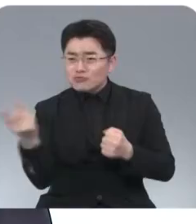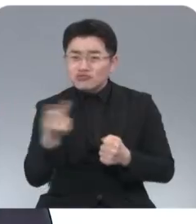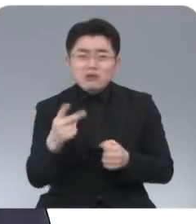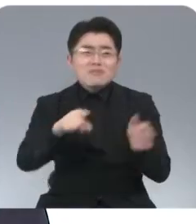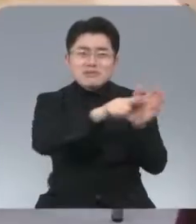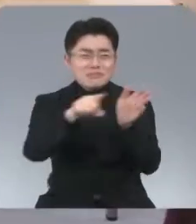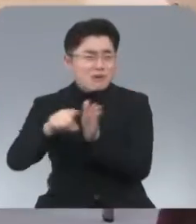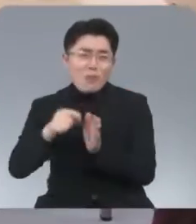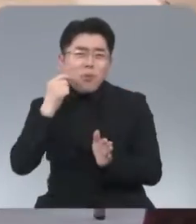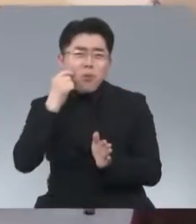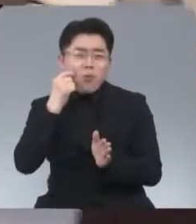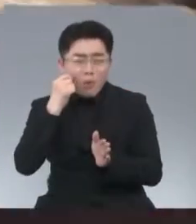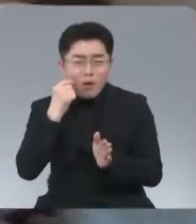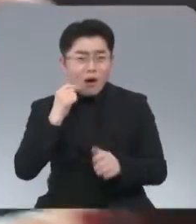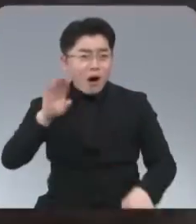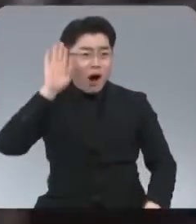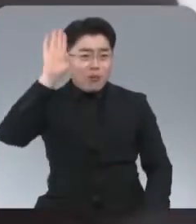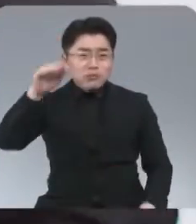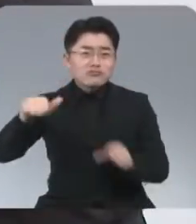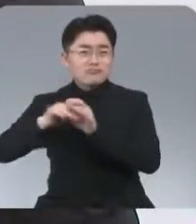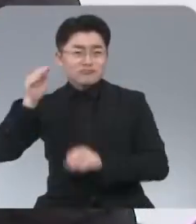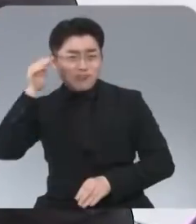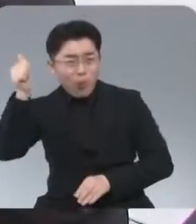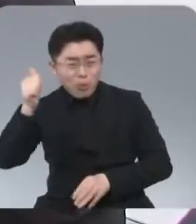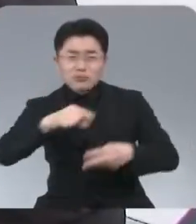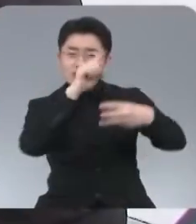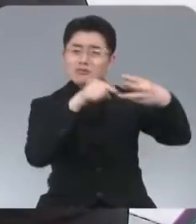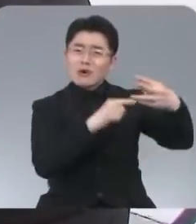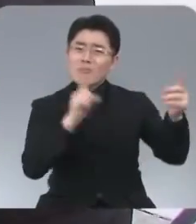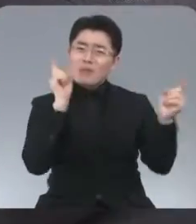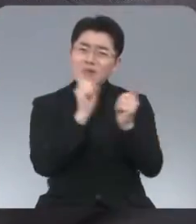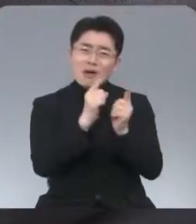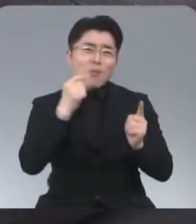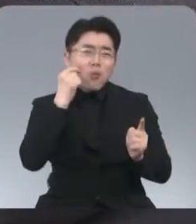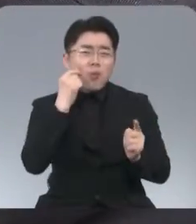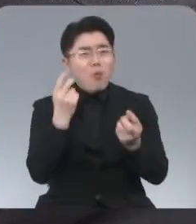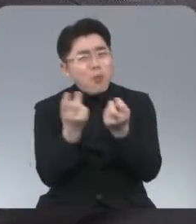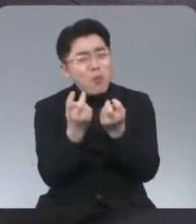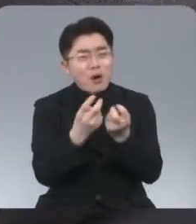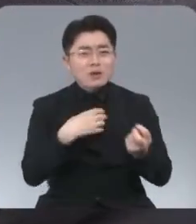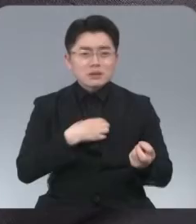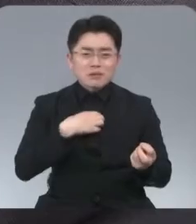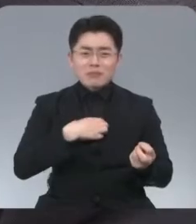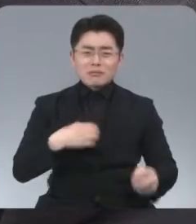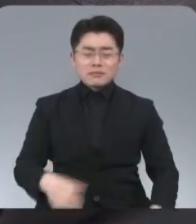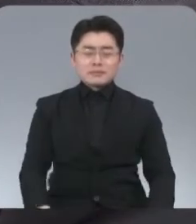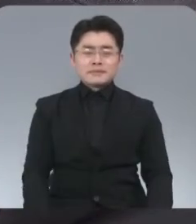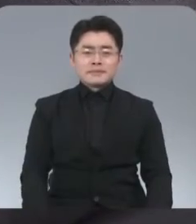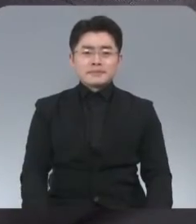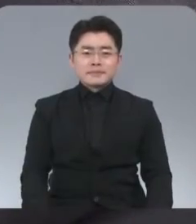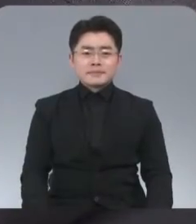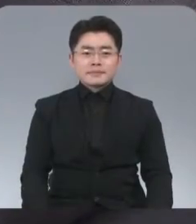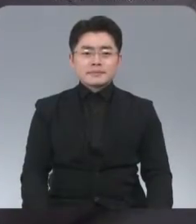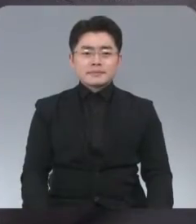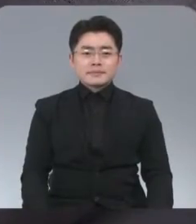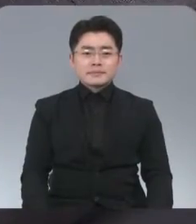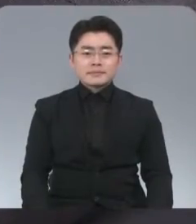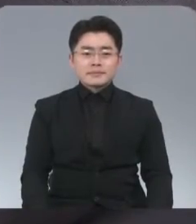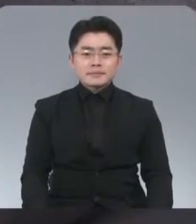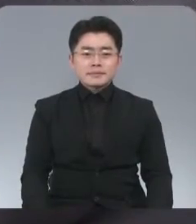대통령과 당 선 인간 회동 가능성은 더 낮아지는 것 아니냐는 얘기도 나오고 있습니다 키루스 안다